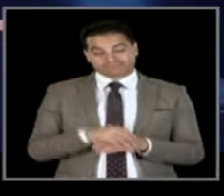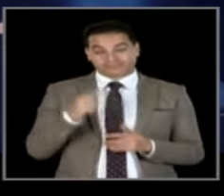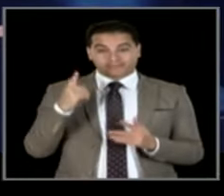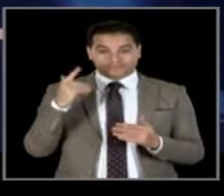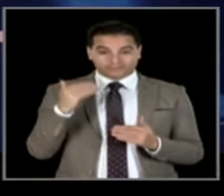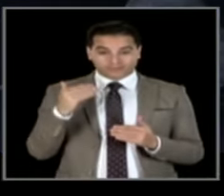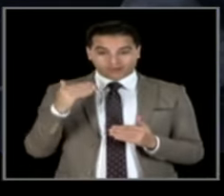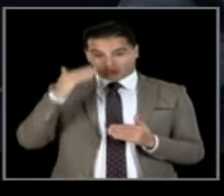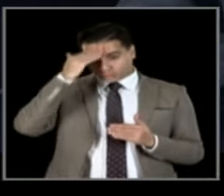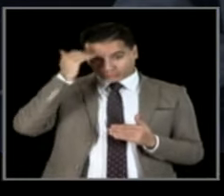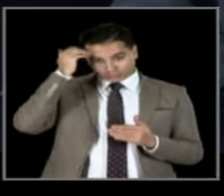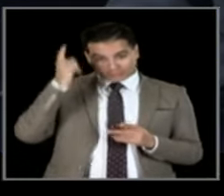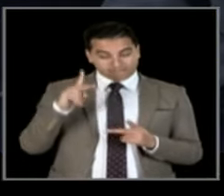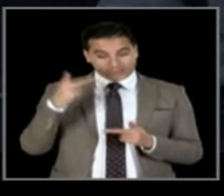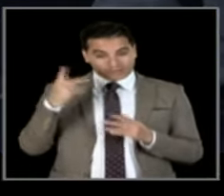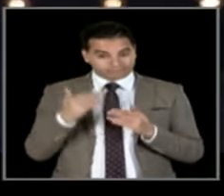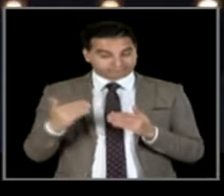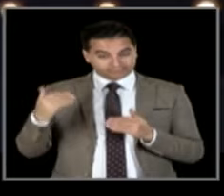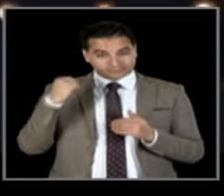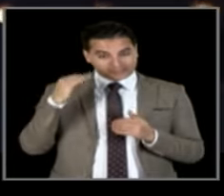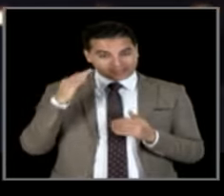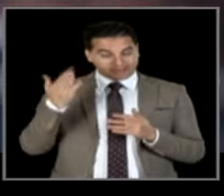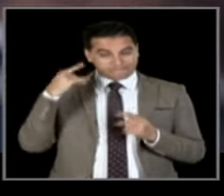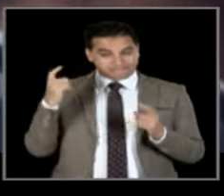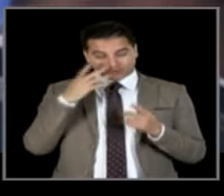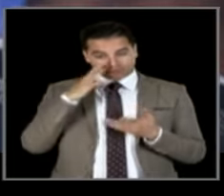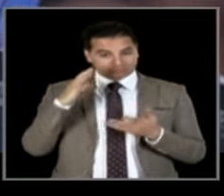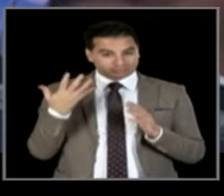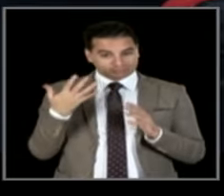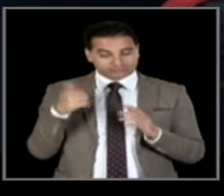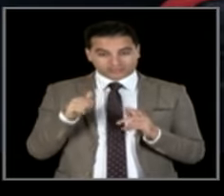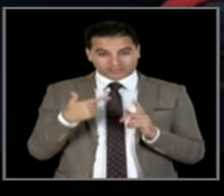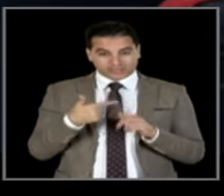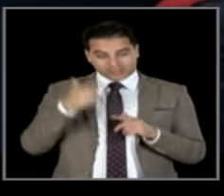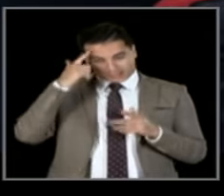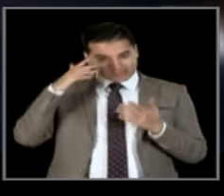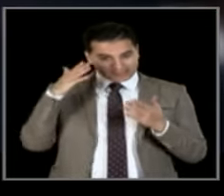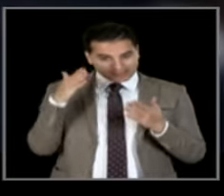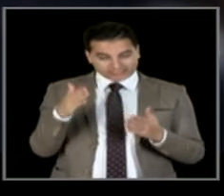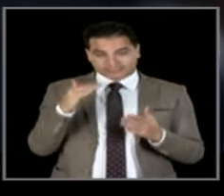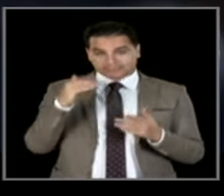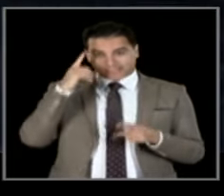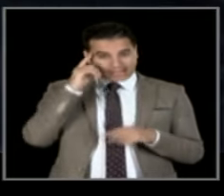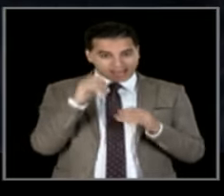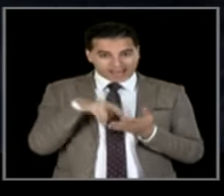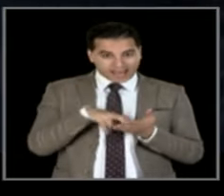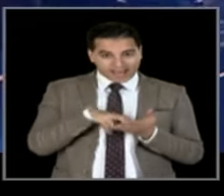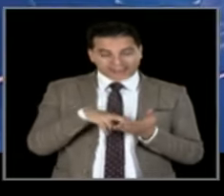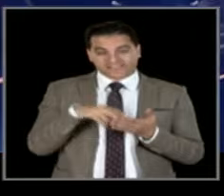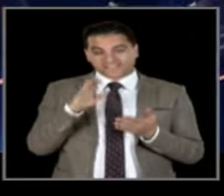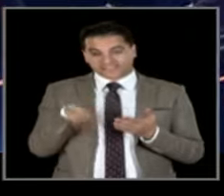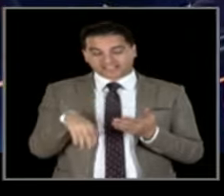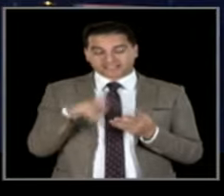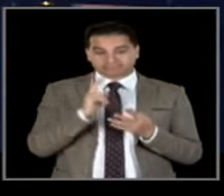مستوى جامعة أسيوط النهاردة مختلف تماماً عن الماتش الأولاني. مركزين، قلقانين،